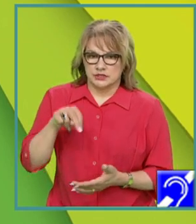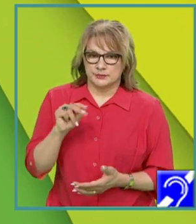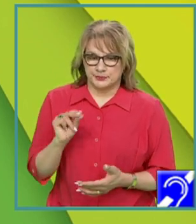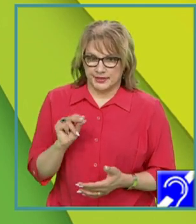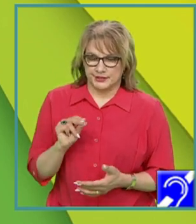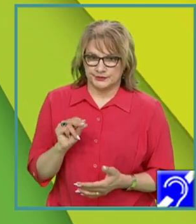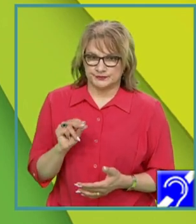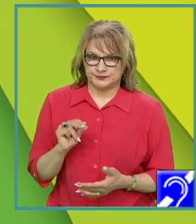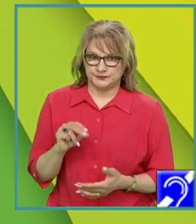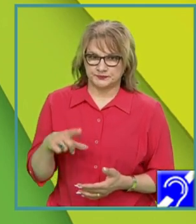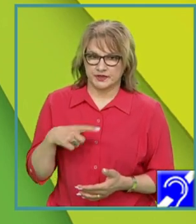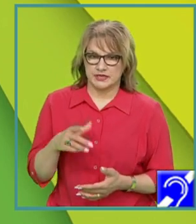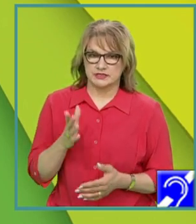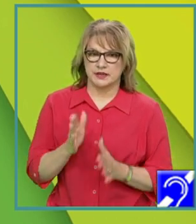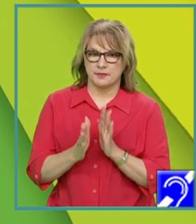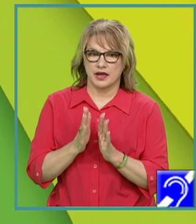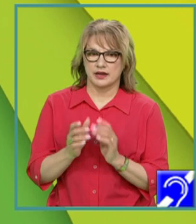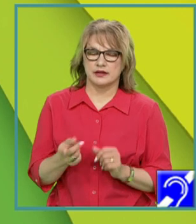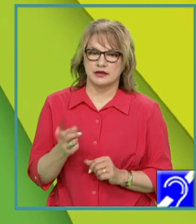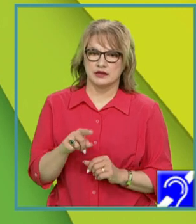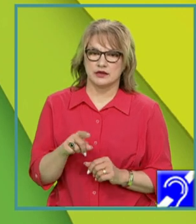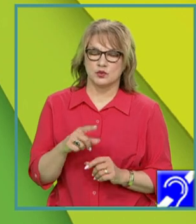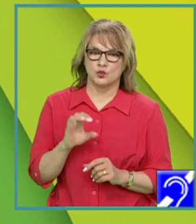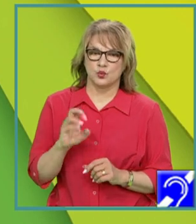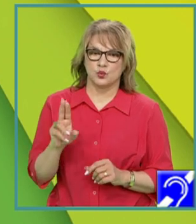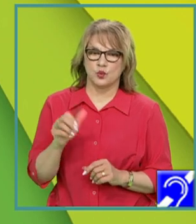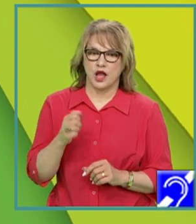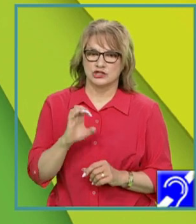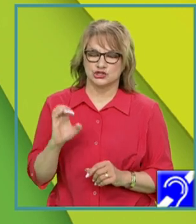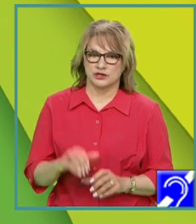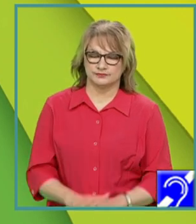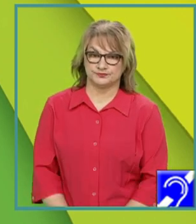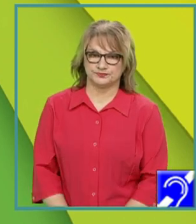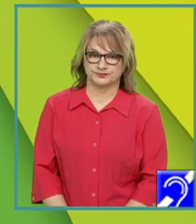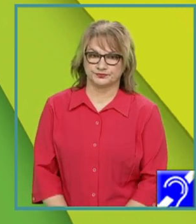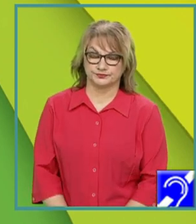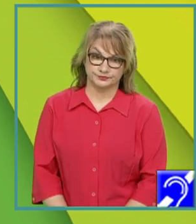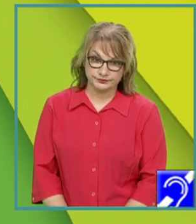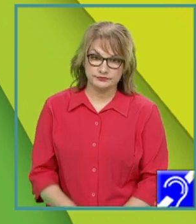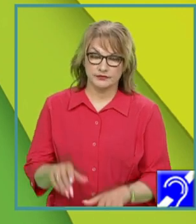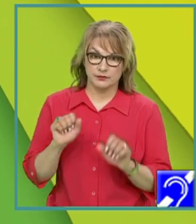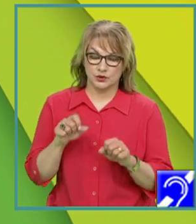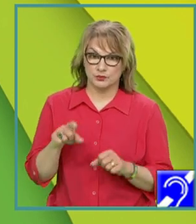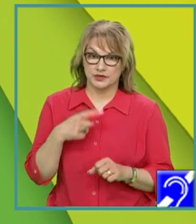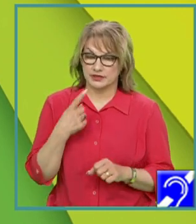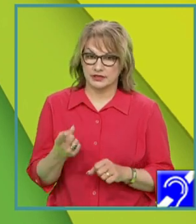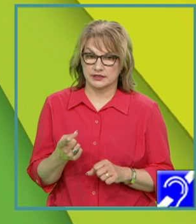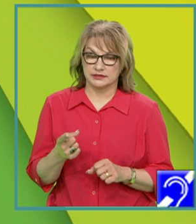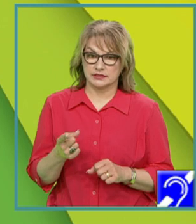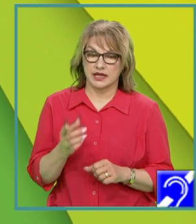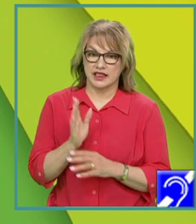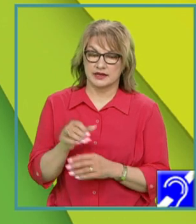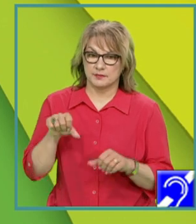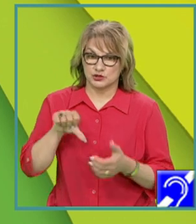p Care este paralelă cu ac conform proprietățile liniei mijlocii